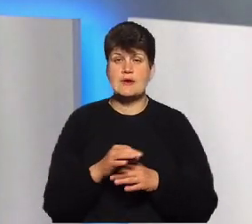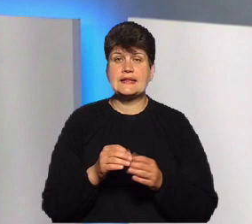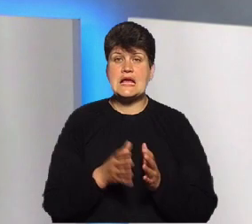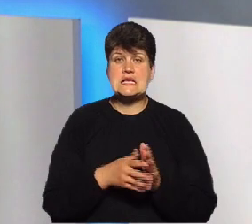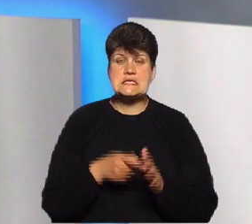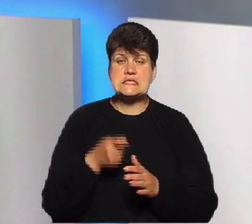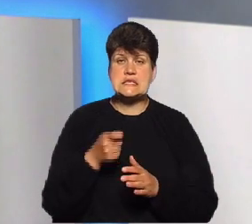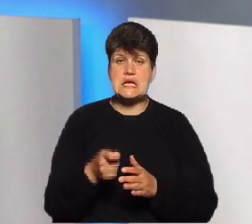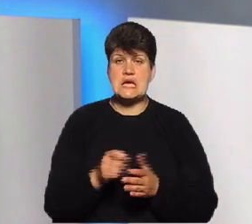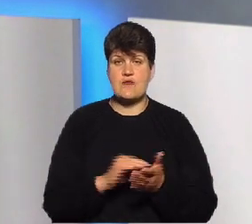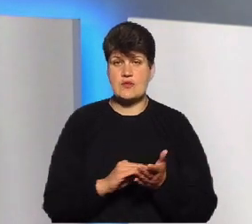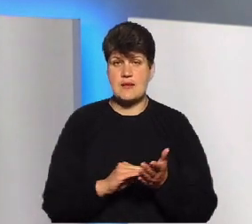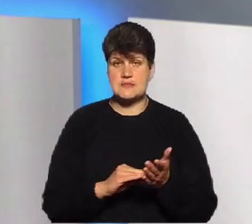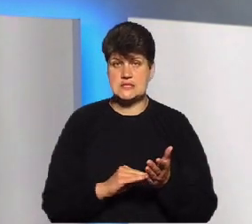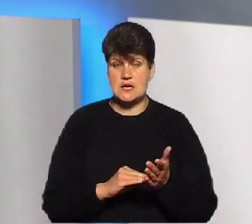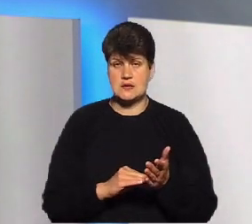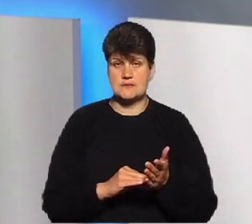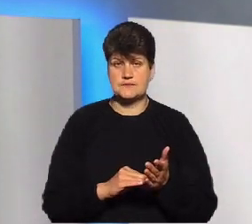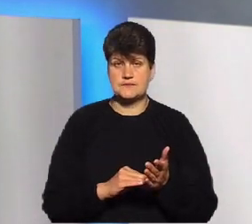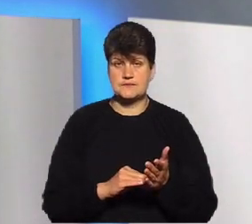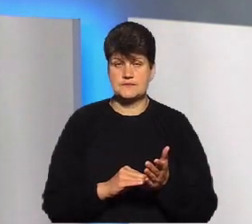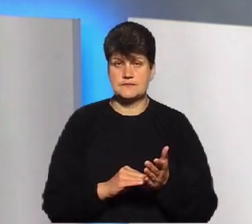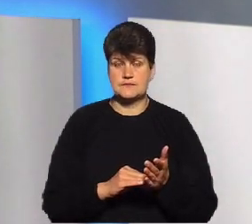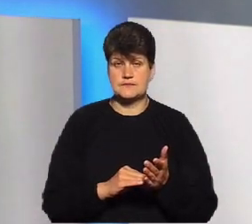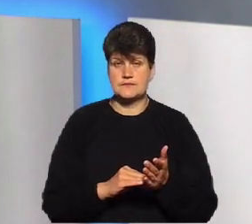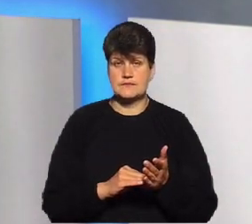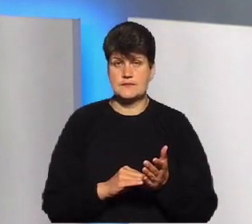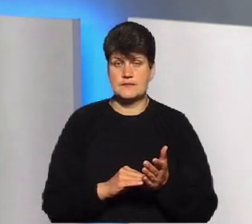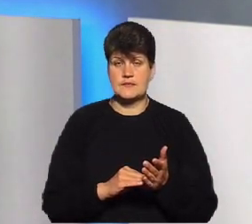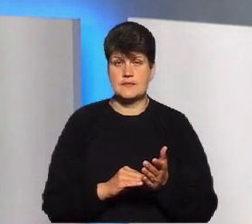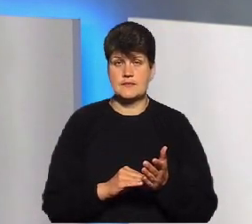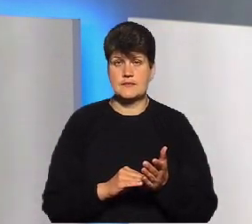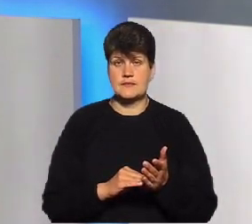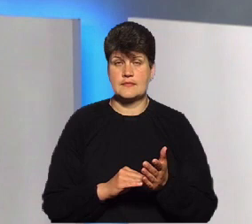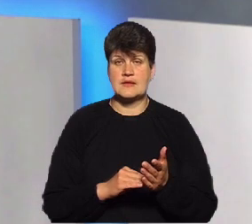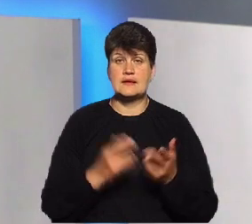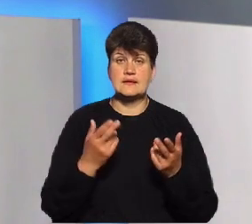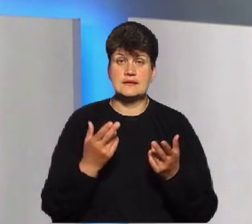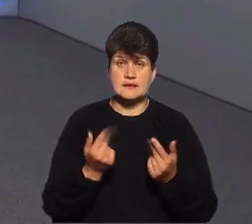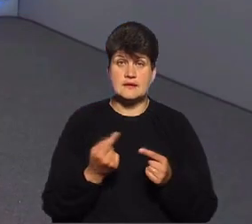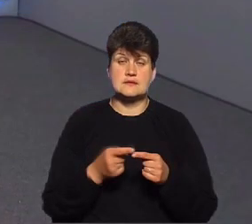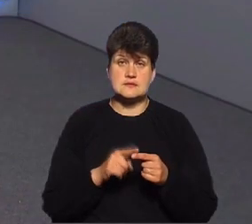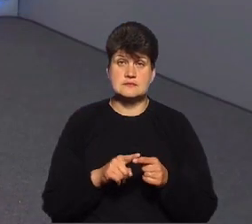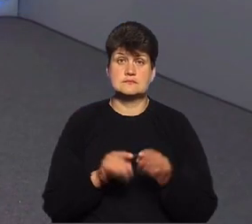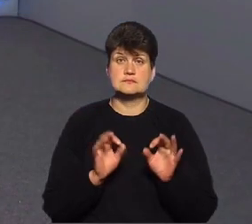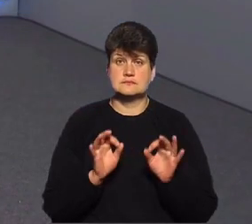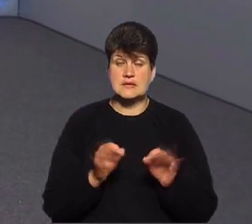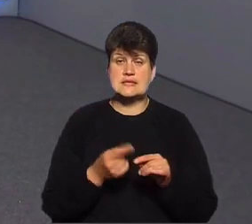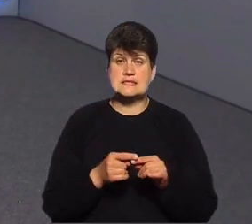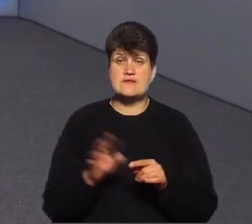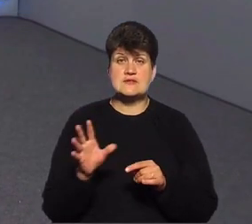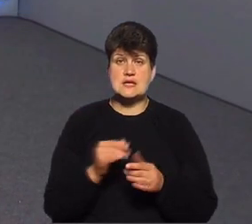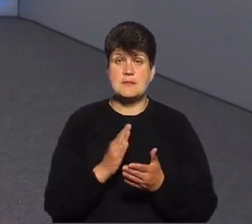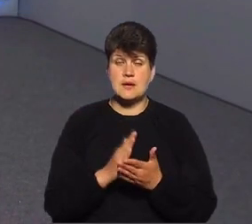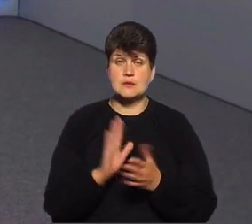їхнього. Це має гуглити бути детально, чітко? Так, все має бути логічно, по-перше. Це має бути логічно, обов'язково має